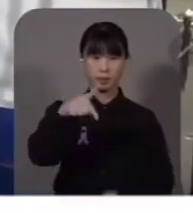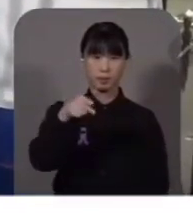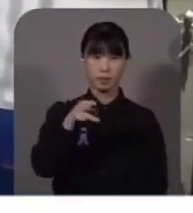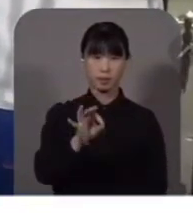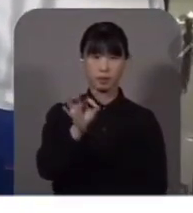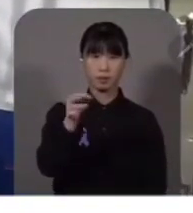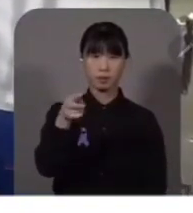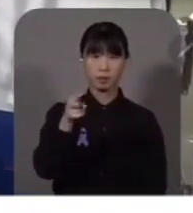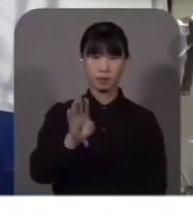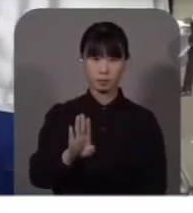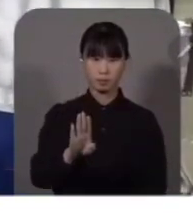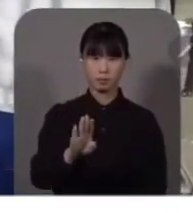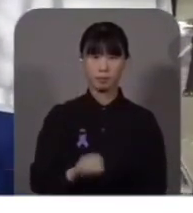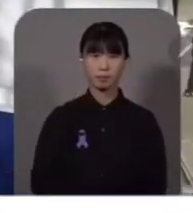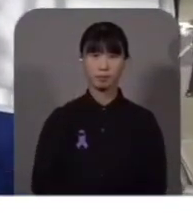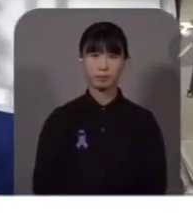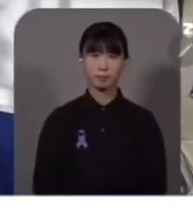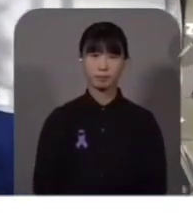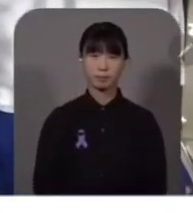김경엽.